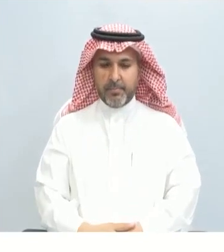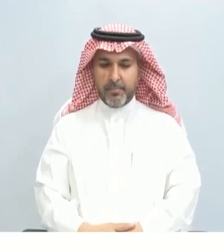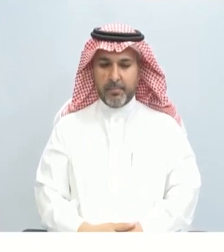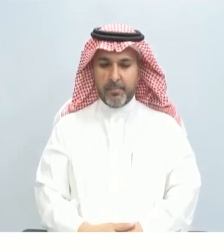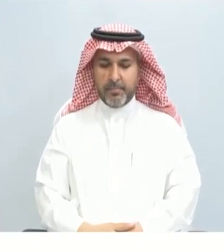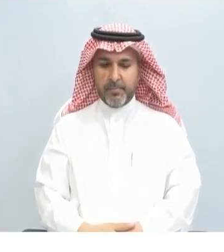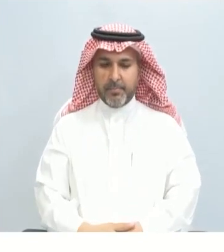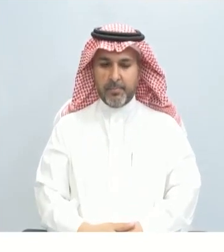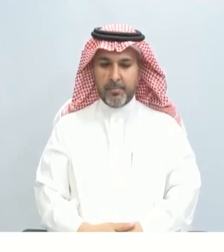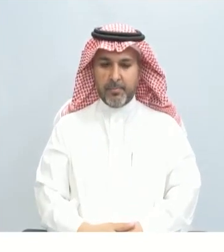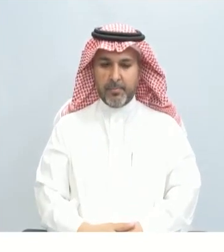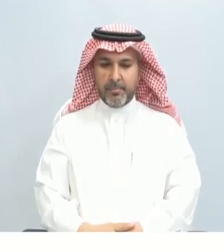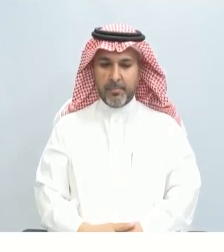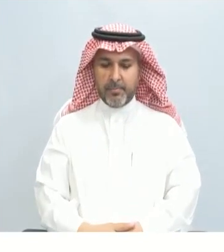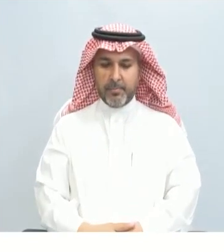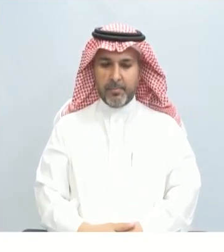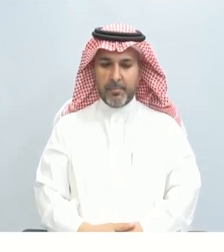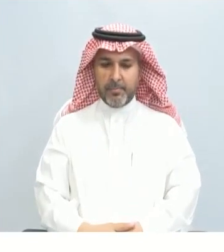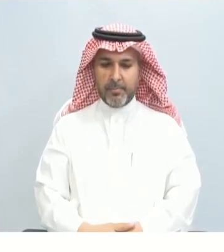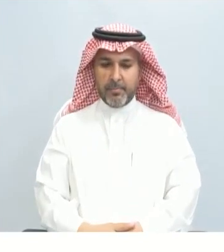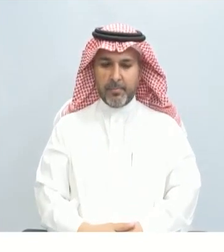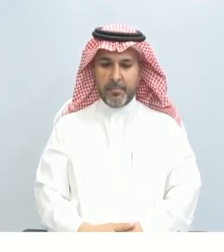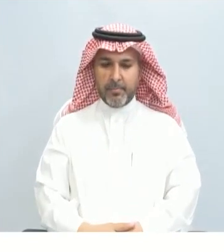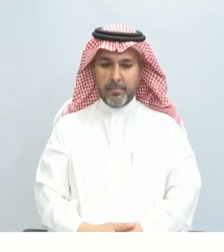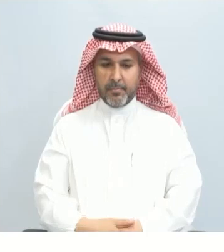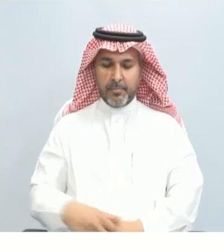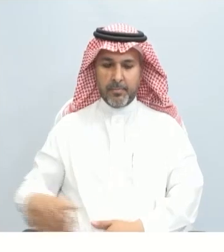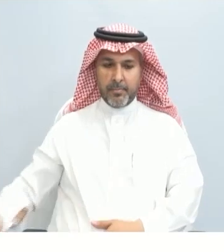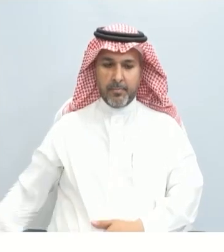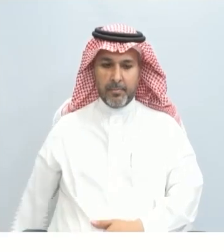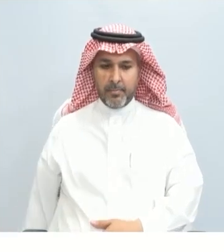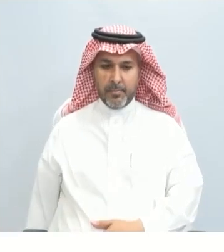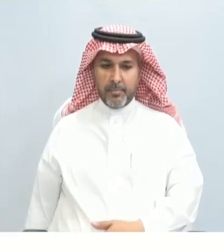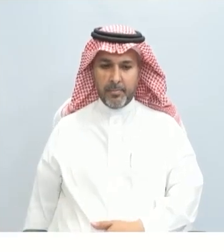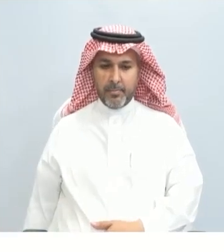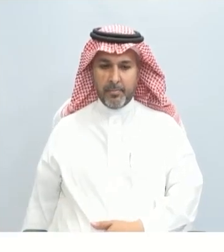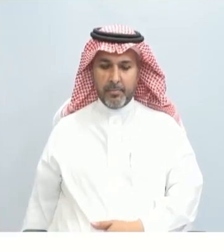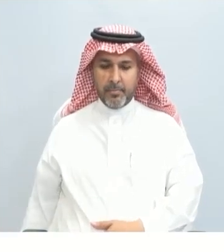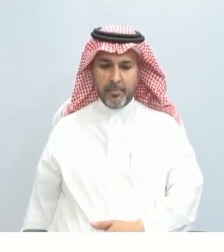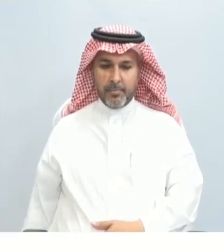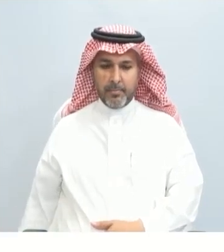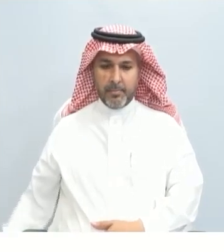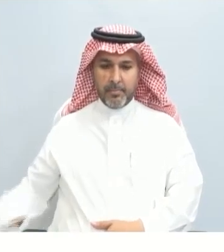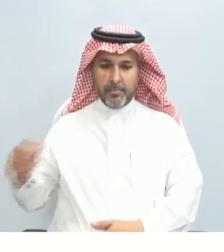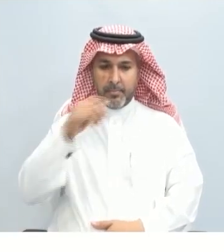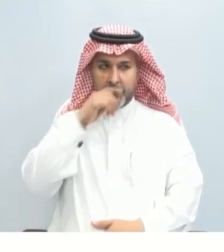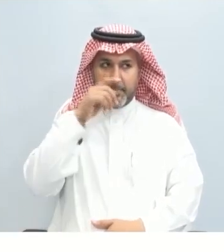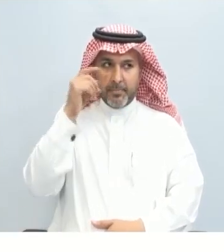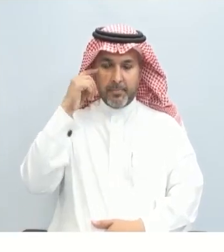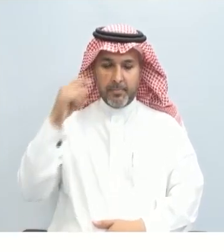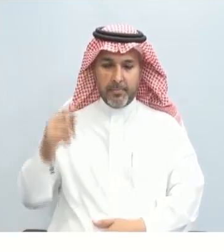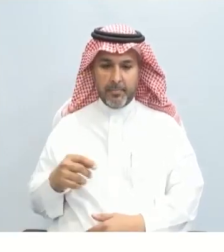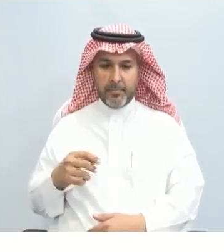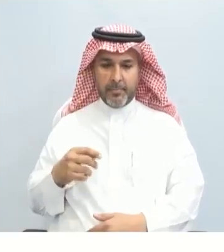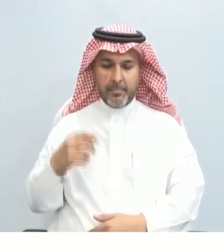لا 2 نرفع الطرفين للاساس ا وبالتالي يروحون مع بعض يبقى لك في الطرف